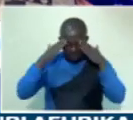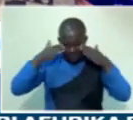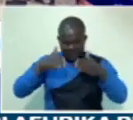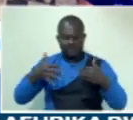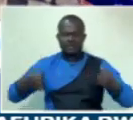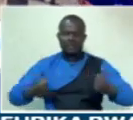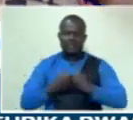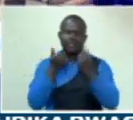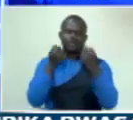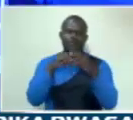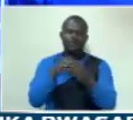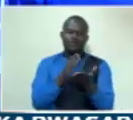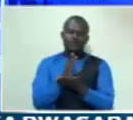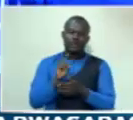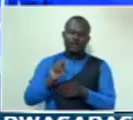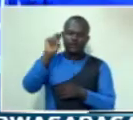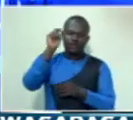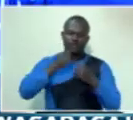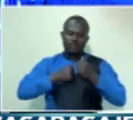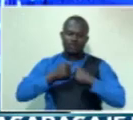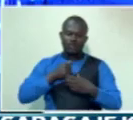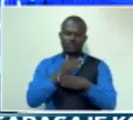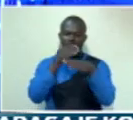n'ibiza nibyo ni majyaruguru y'u Rwanda aho